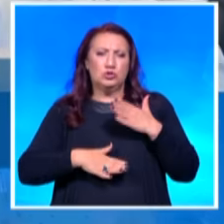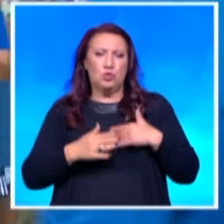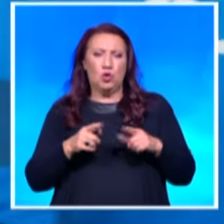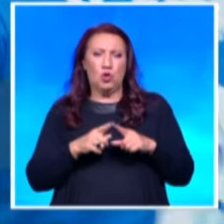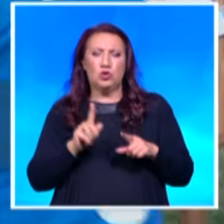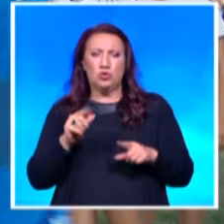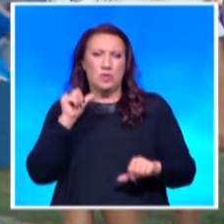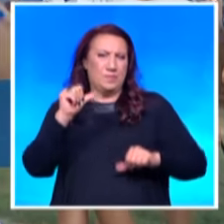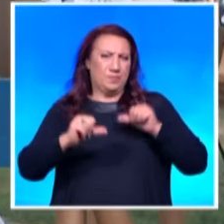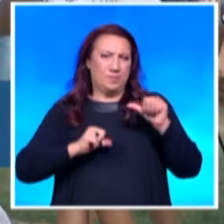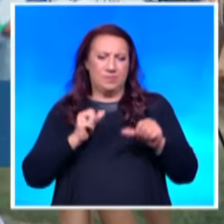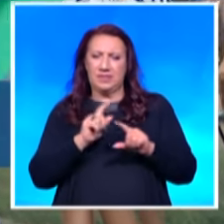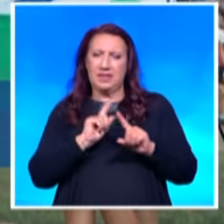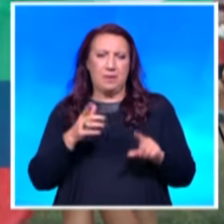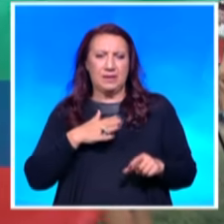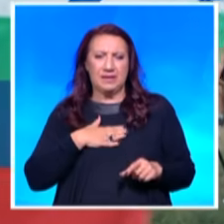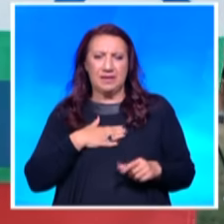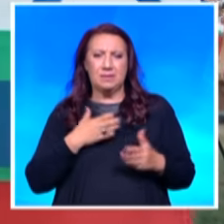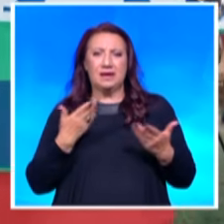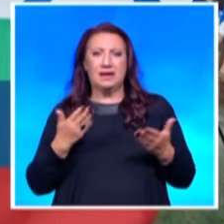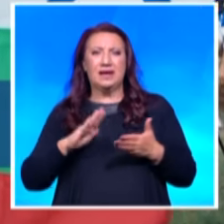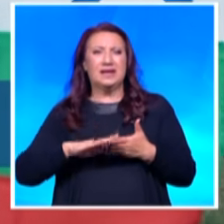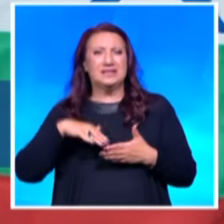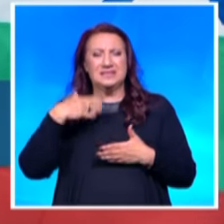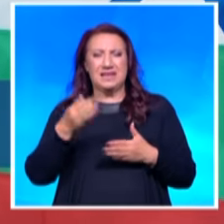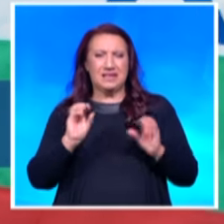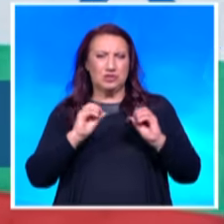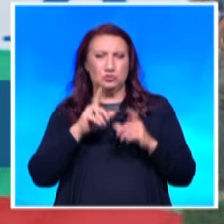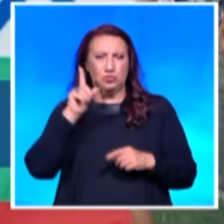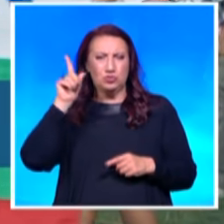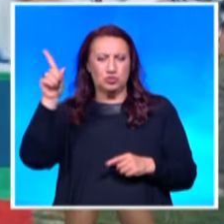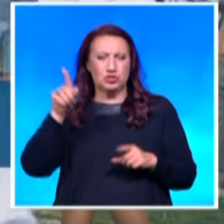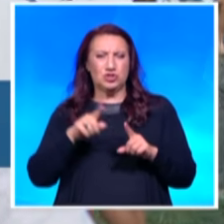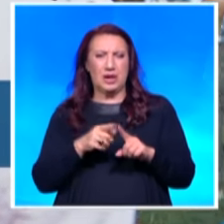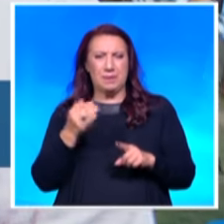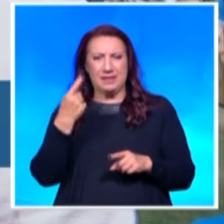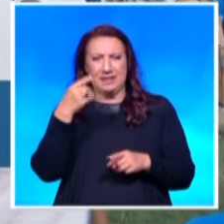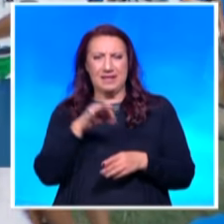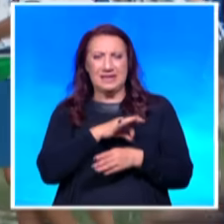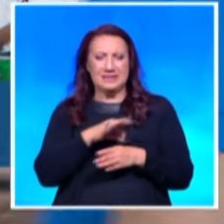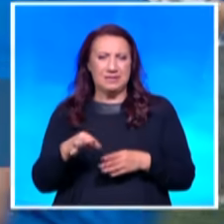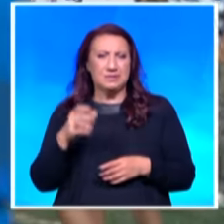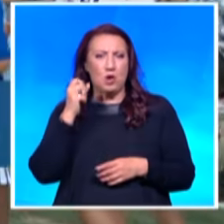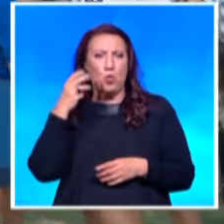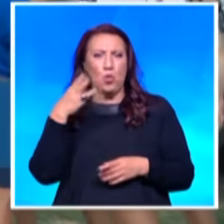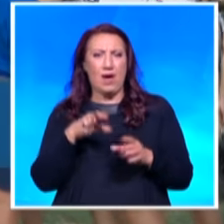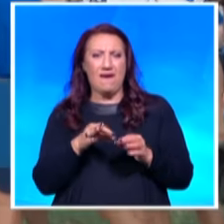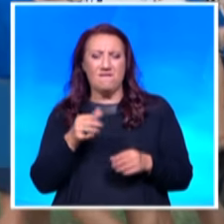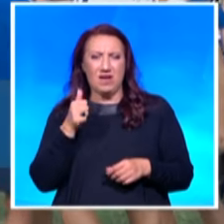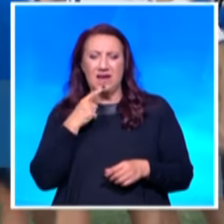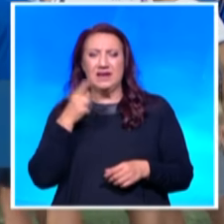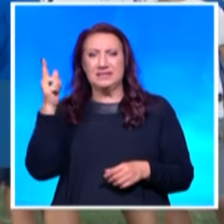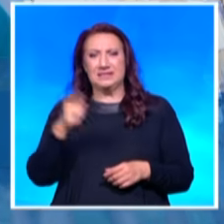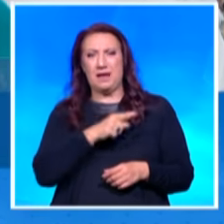за щастие не се очаква, защото след инцидентите преди седмица УЕФА забрани на гостуваща гитка